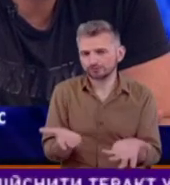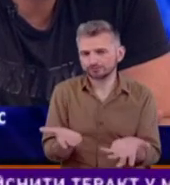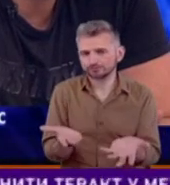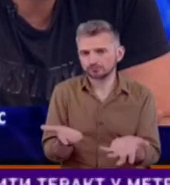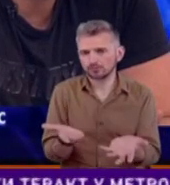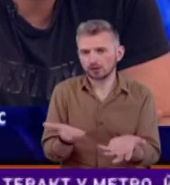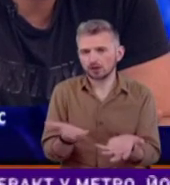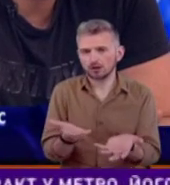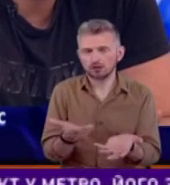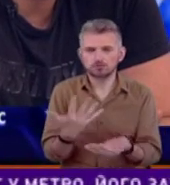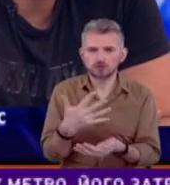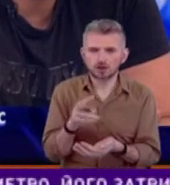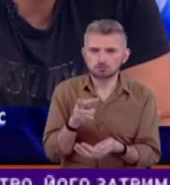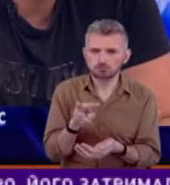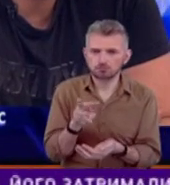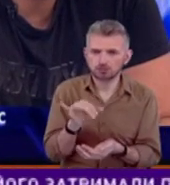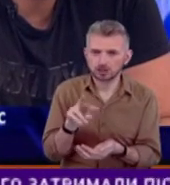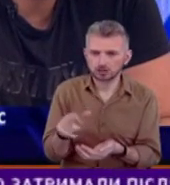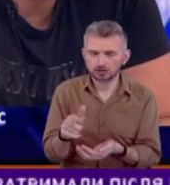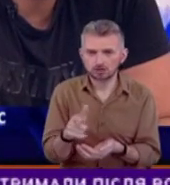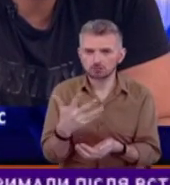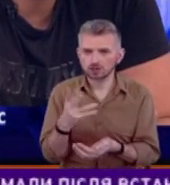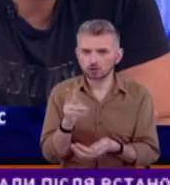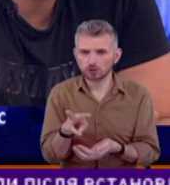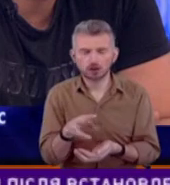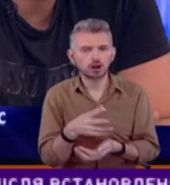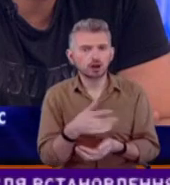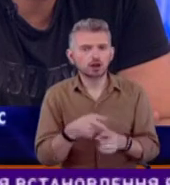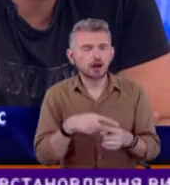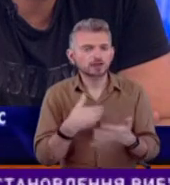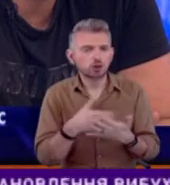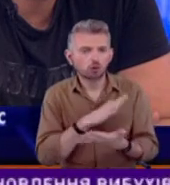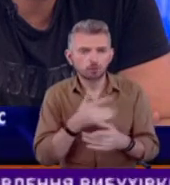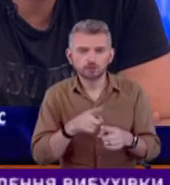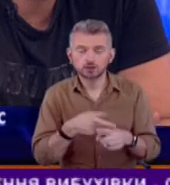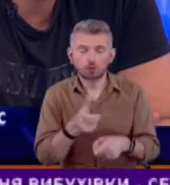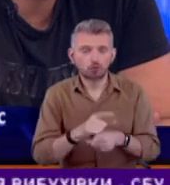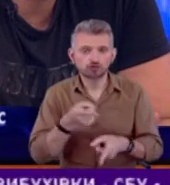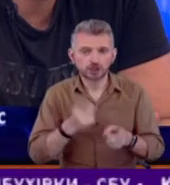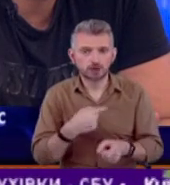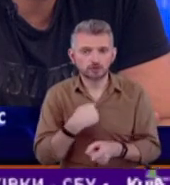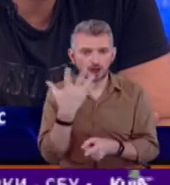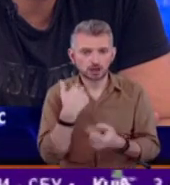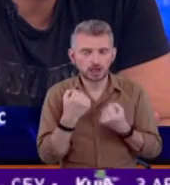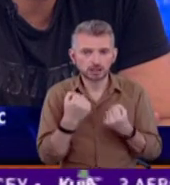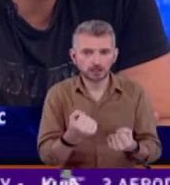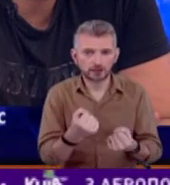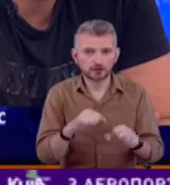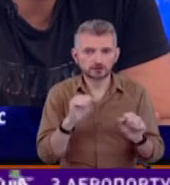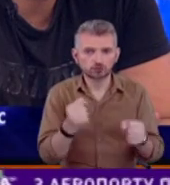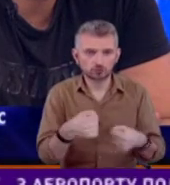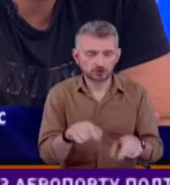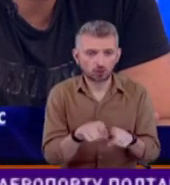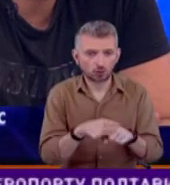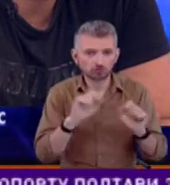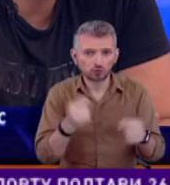там, чи в милях, чи в километрах же, да, в Канаде? Нет, я вам скажу, это абсолютно не умовно, это очень реально. Я когда ездил с этой скоростью по городу,